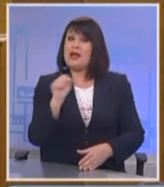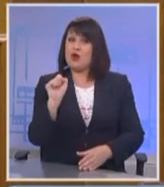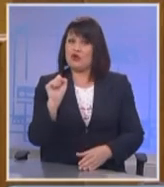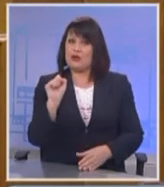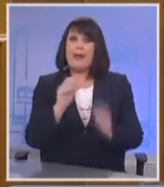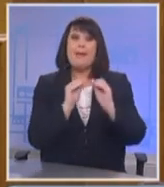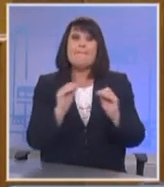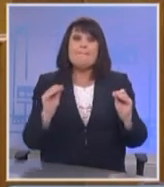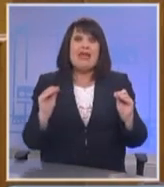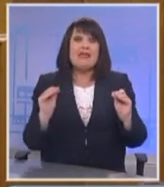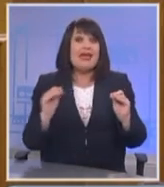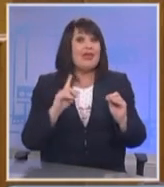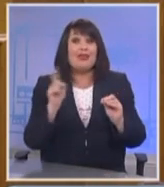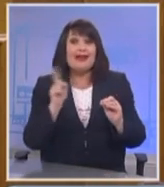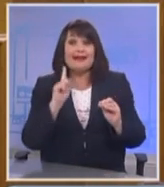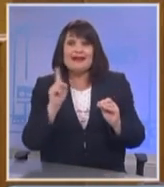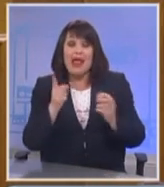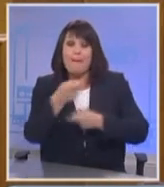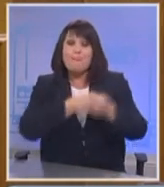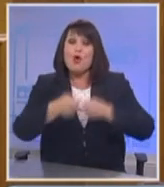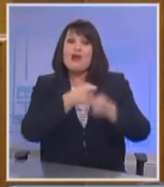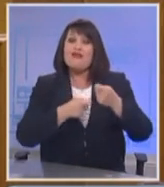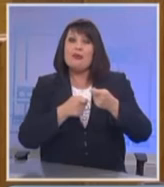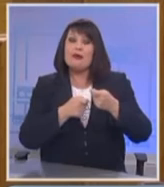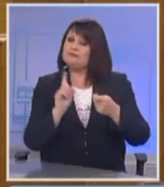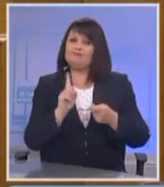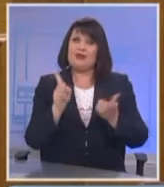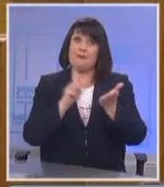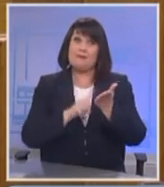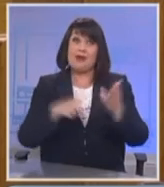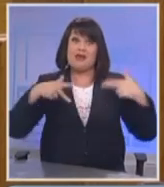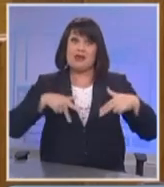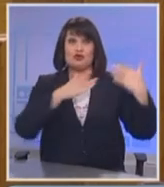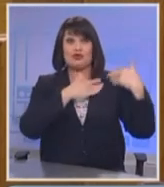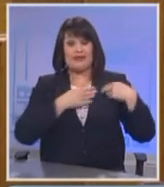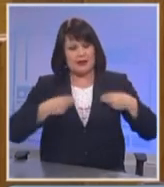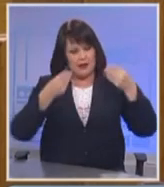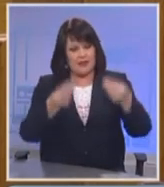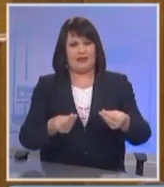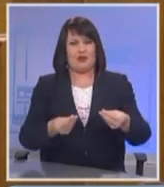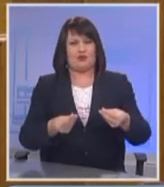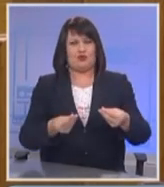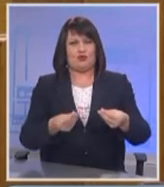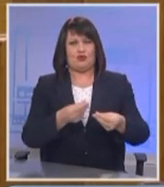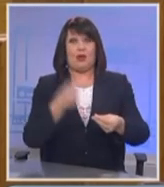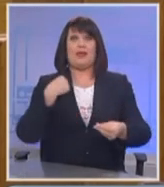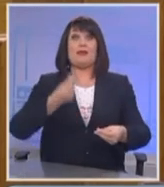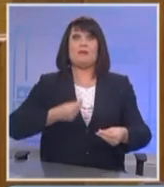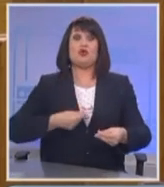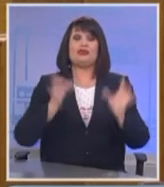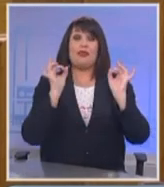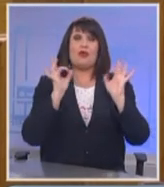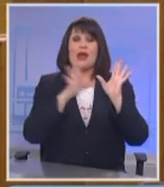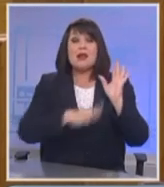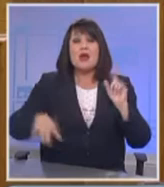παιδεία δεν είναι εμπόρευμα, ότι πρέπει να παρέχεται με ευθύνη του κράτους, να είναι αποκλειστικά δημόσια και δωρεάν για